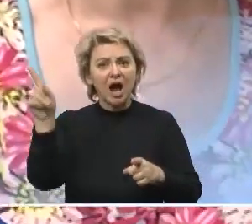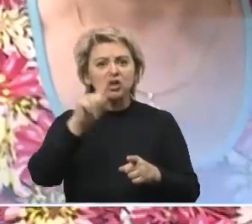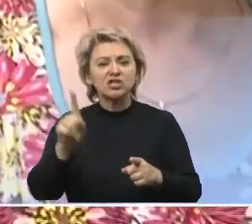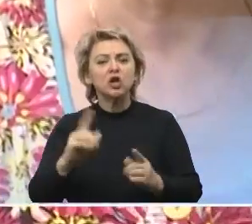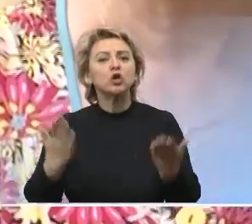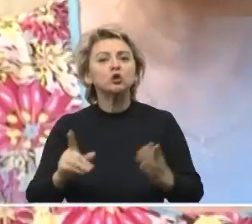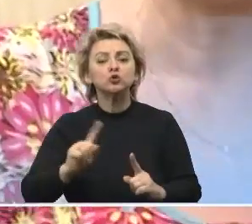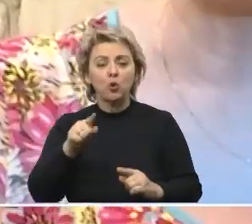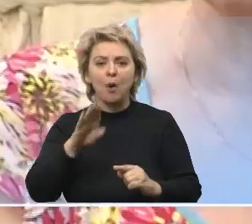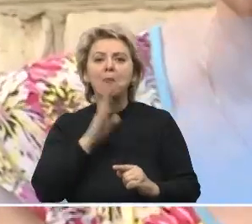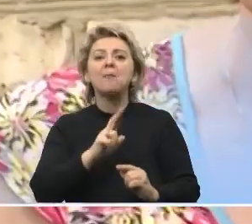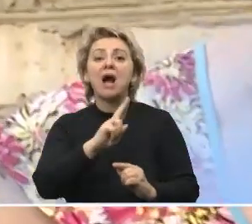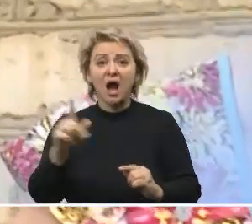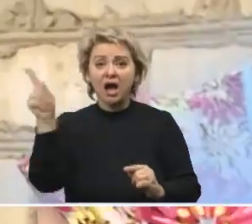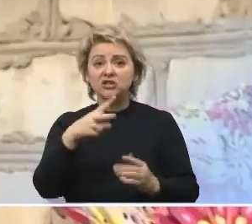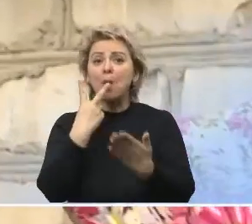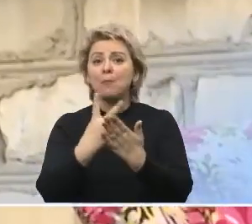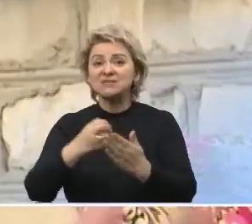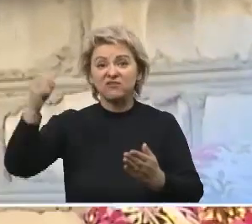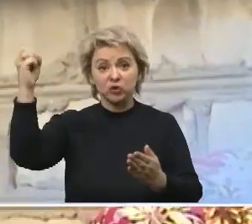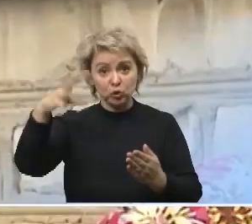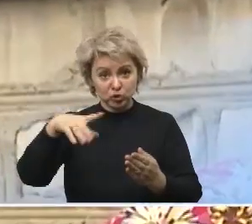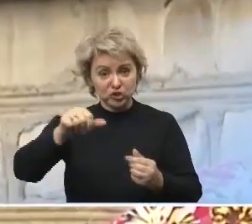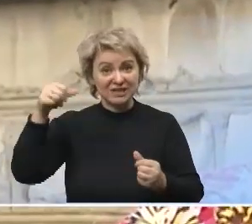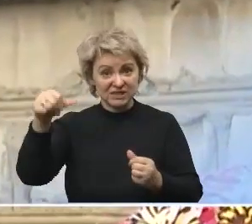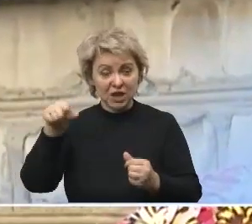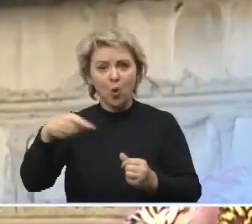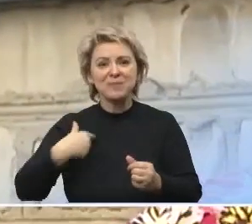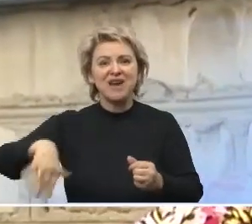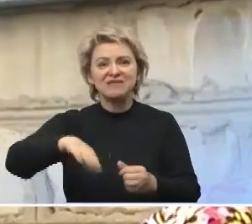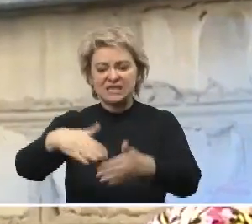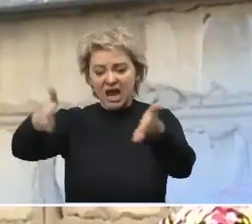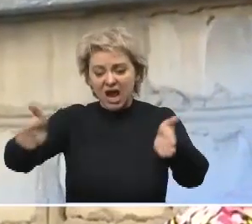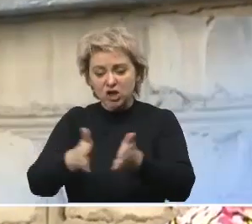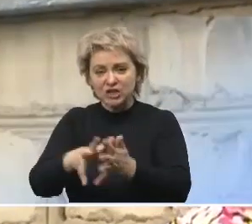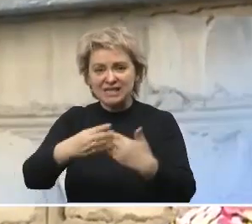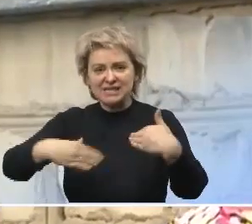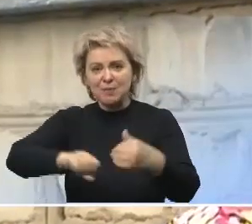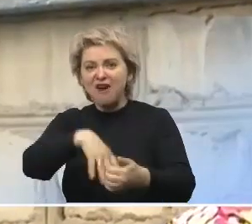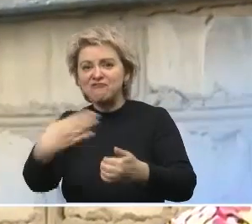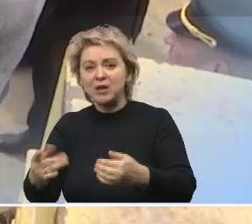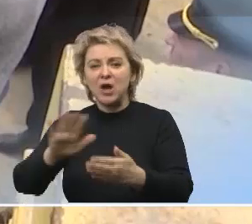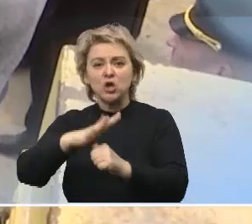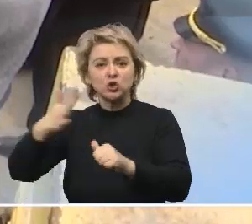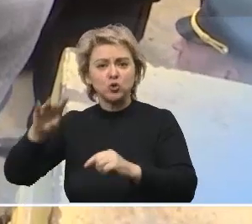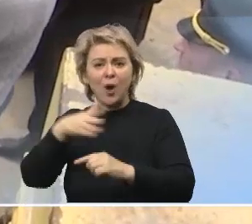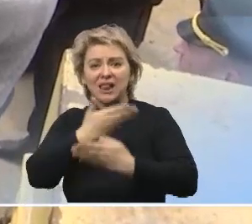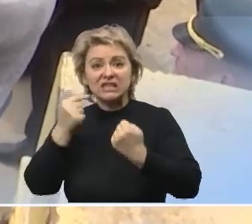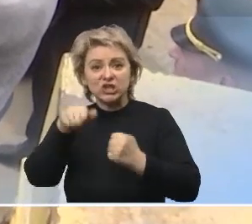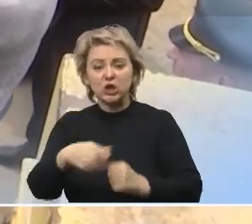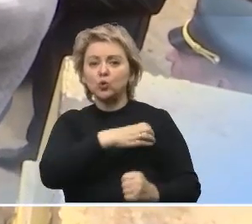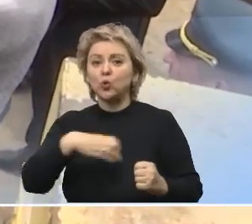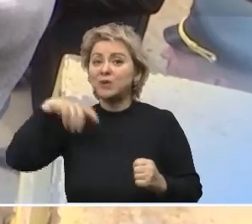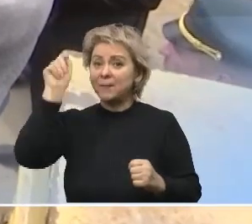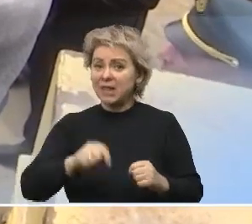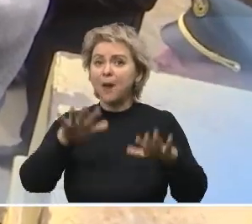что? Он говорит, мама, какая гроза? Посмотри, он включил свет, у меня все горшки, земля вывалена, стекол нет. Губернатор,